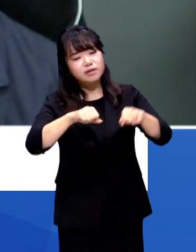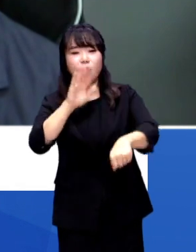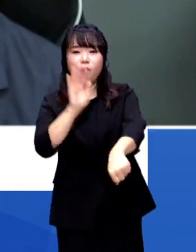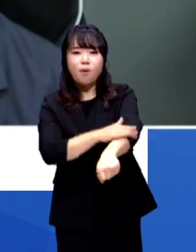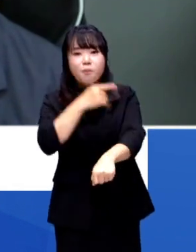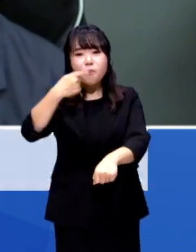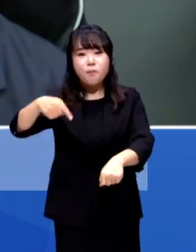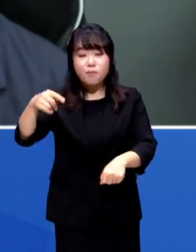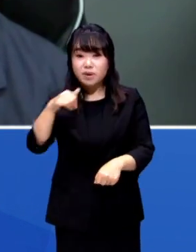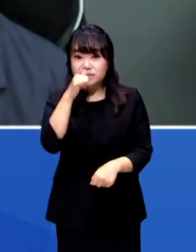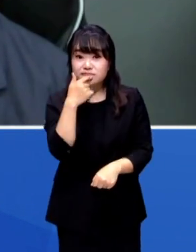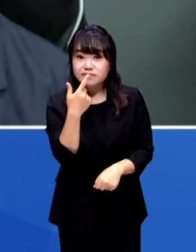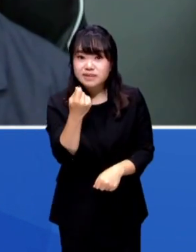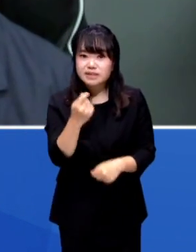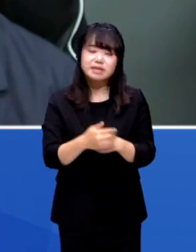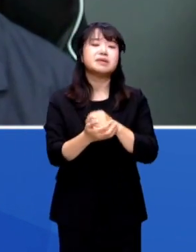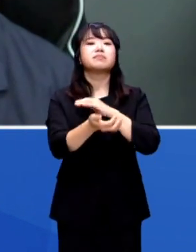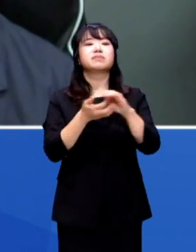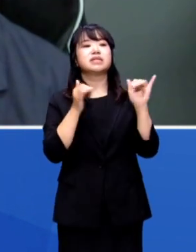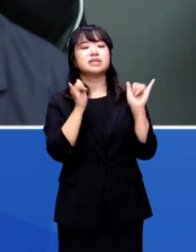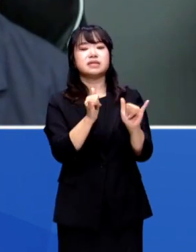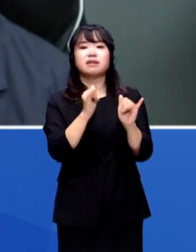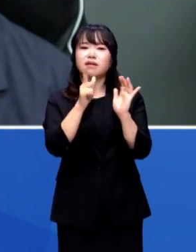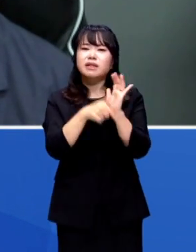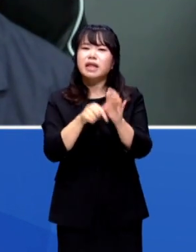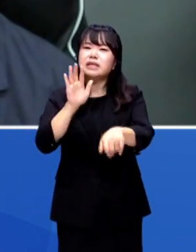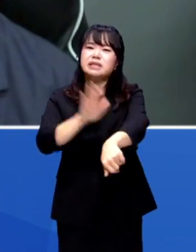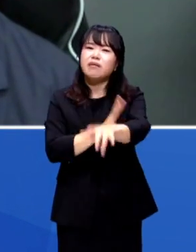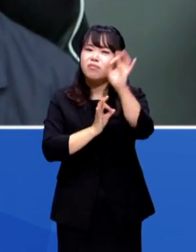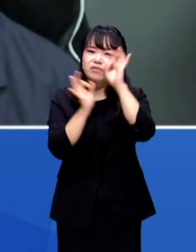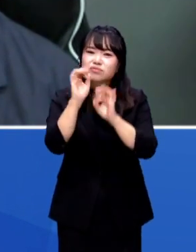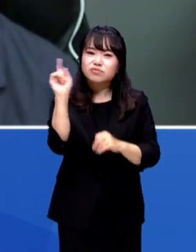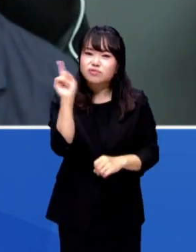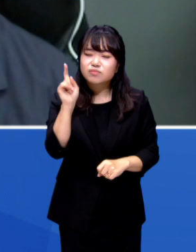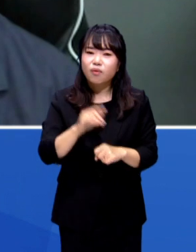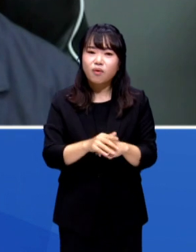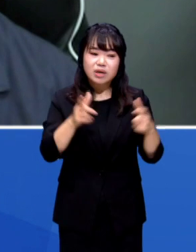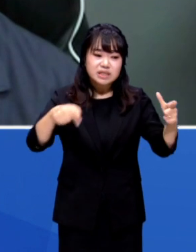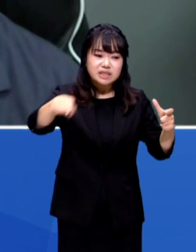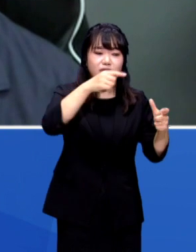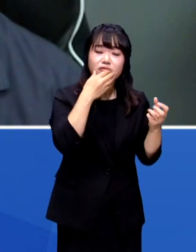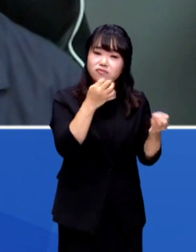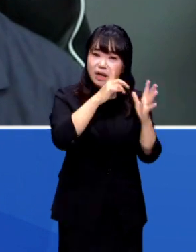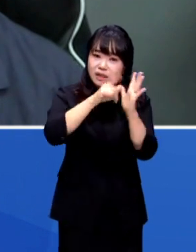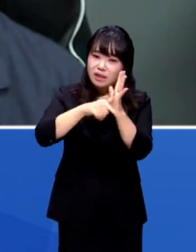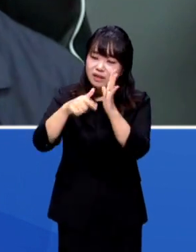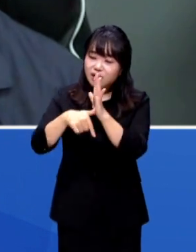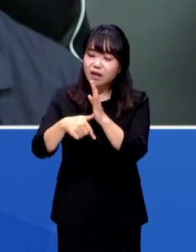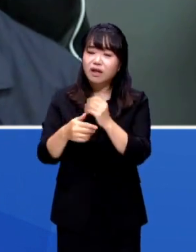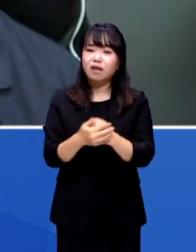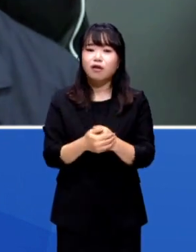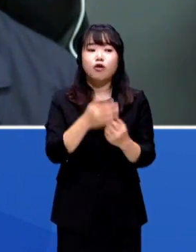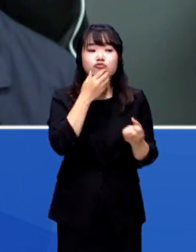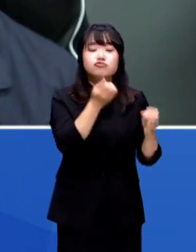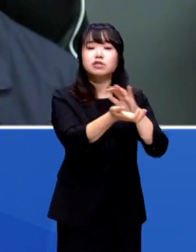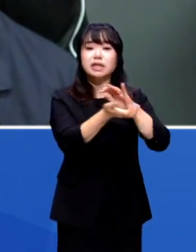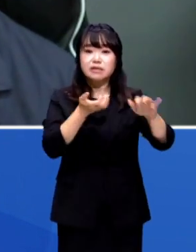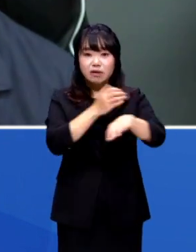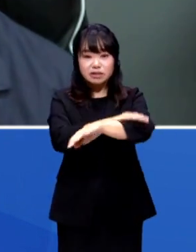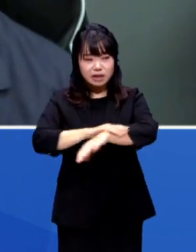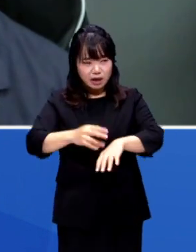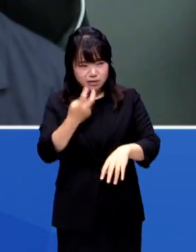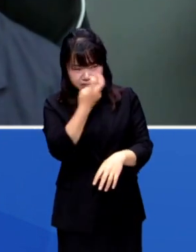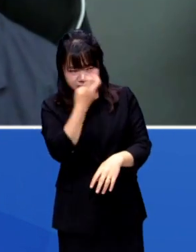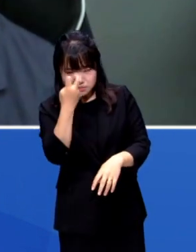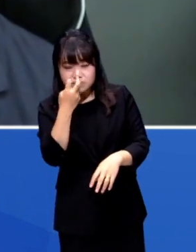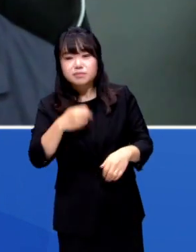같은데요. 우선 예방 단계에서는 어떤 문제가 있었고 또 이런 지역의 축제나 행사의 경우 축제 전에 좀 어떤